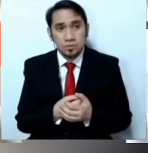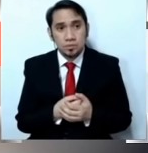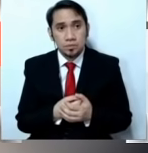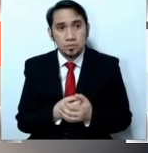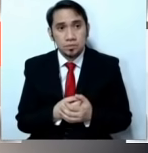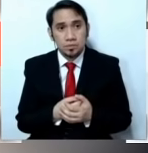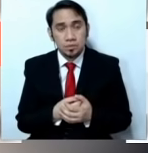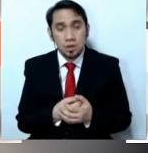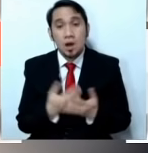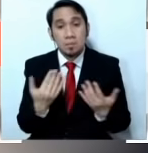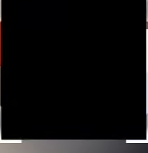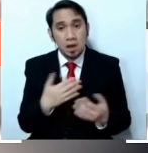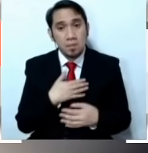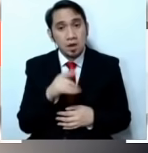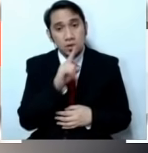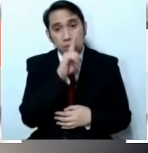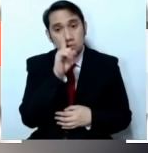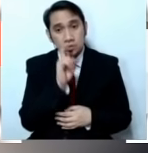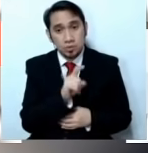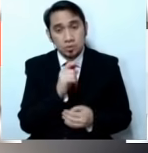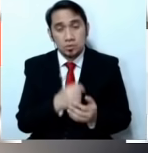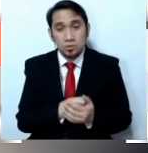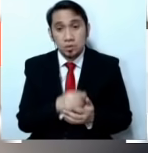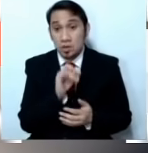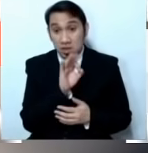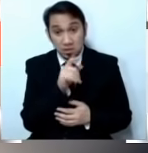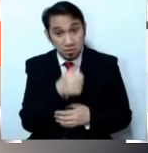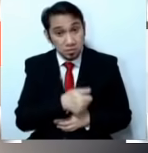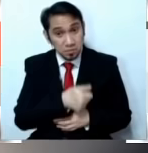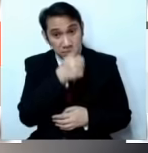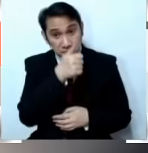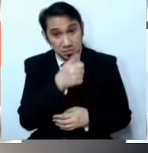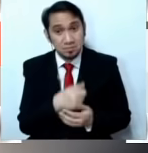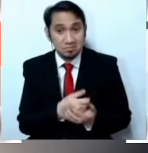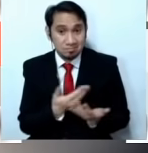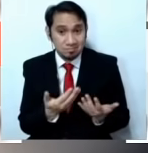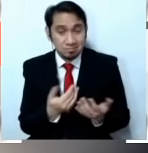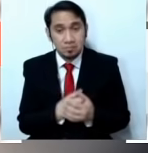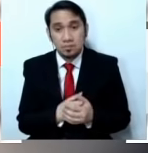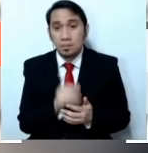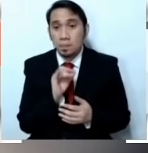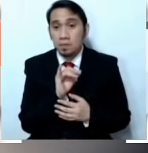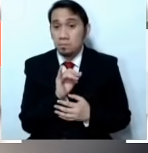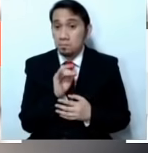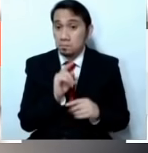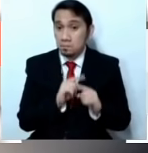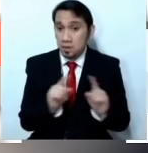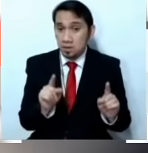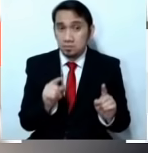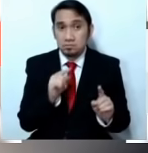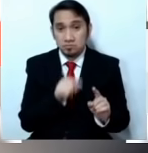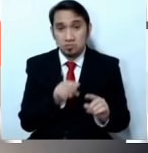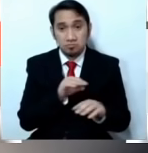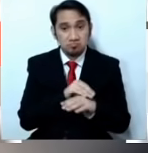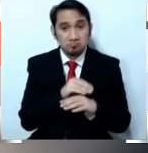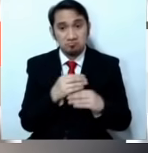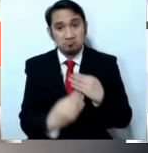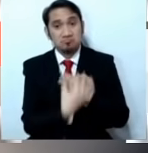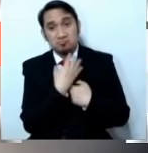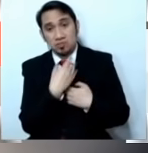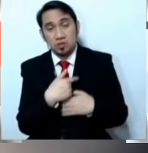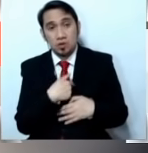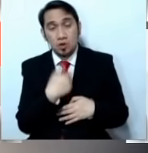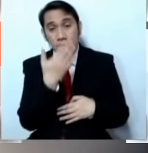Ang tanong, kung mananalo ka pa, pero dinadamay mo na naman ako dahil palapit na